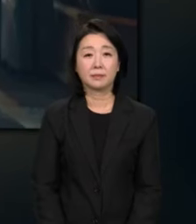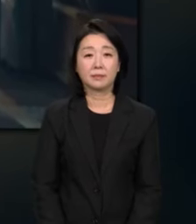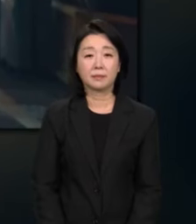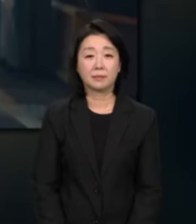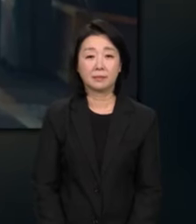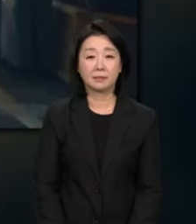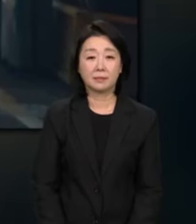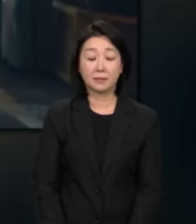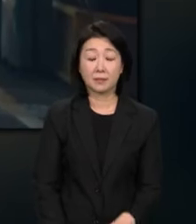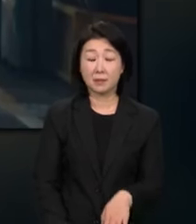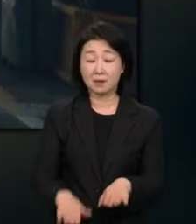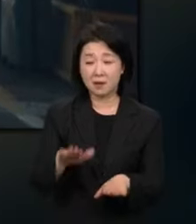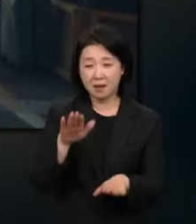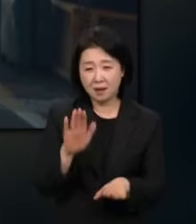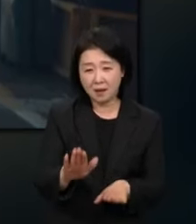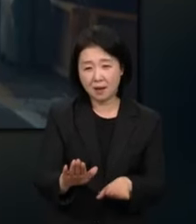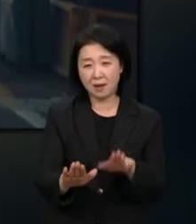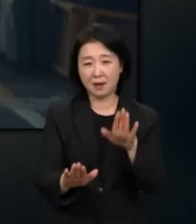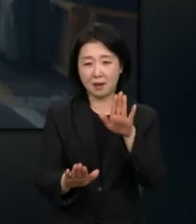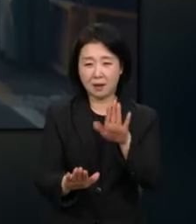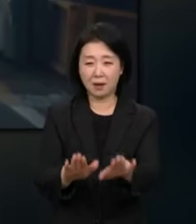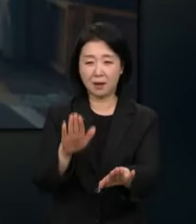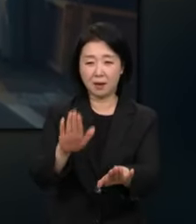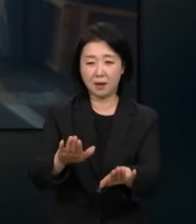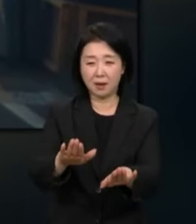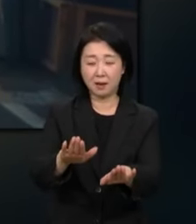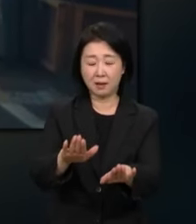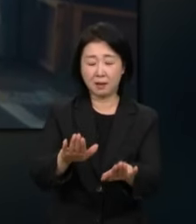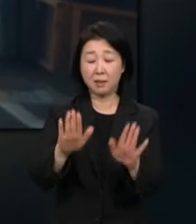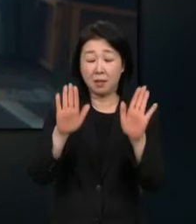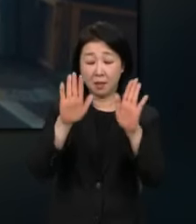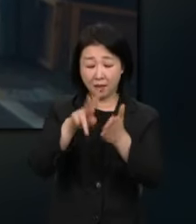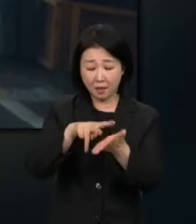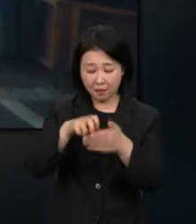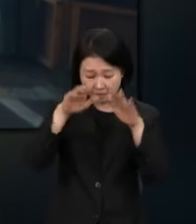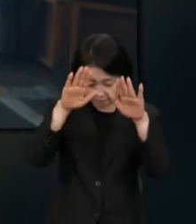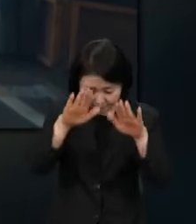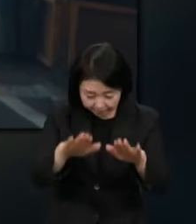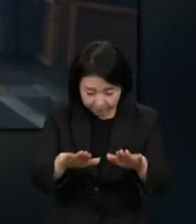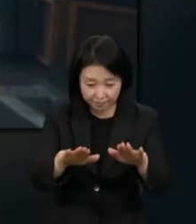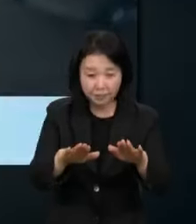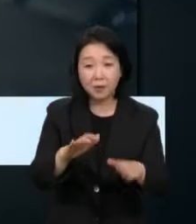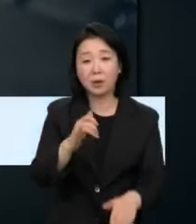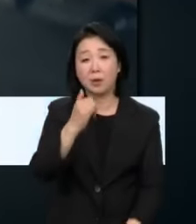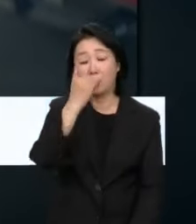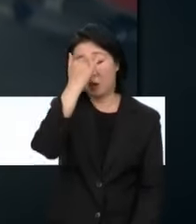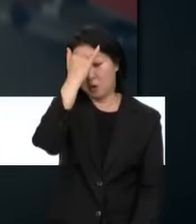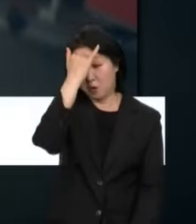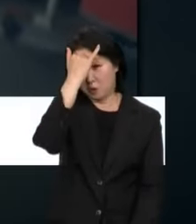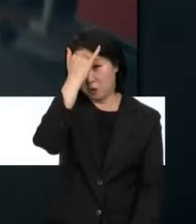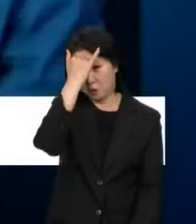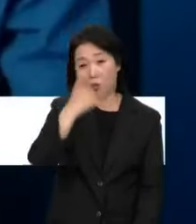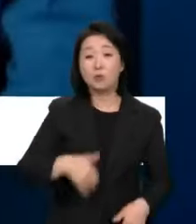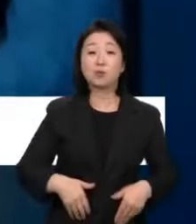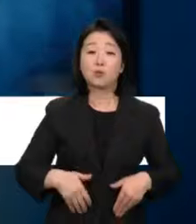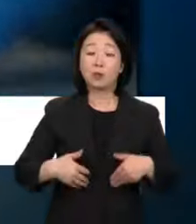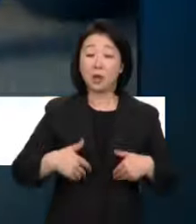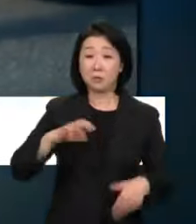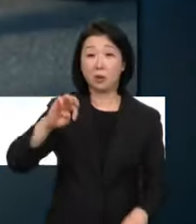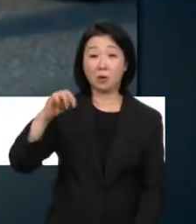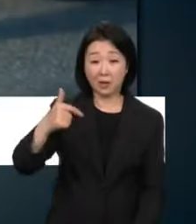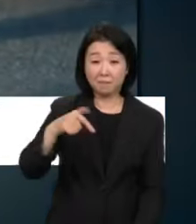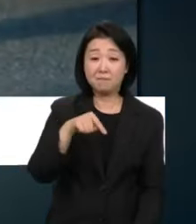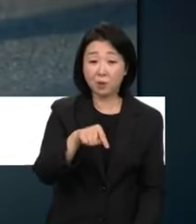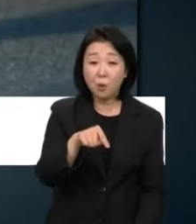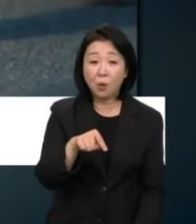한 걸음 한 걸음 땅바닥에 무릎을 꿇고 큰 절을 올립니다. 충남 서산태안에 다섯 번째 도전하는 민주당 조한기